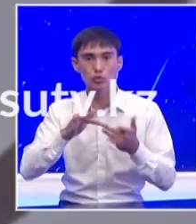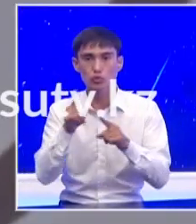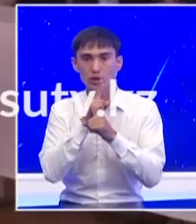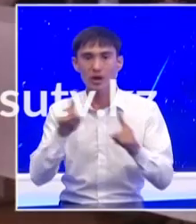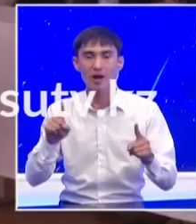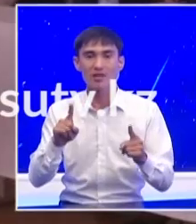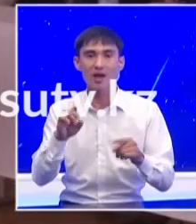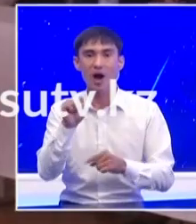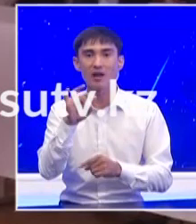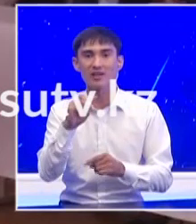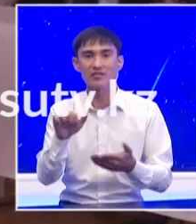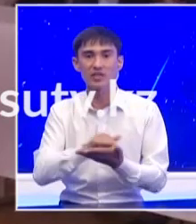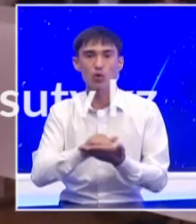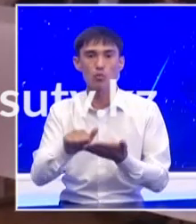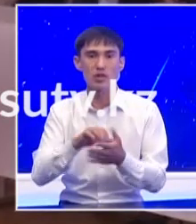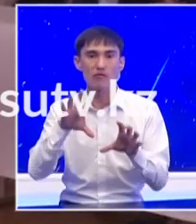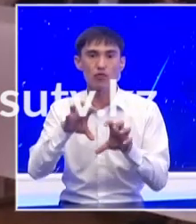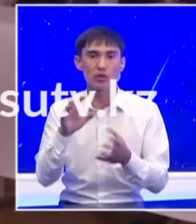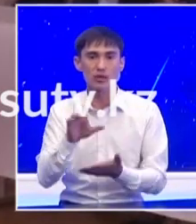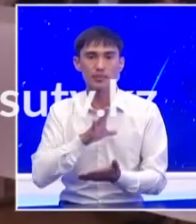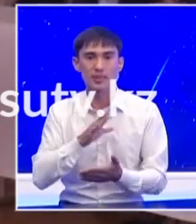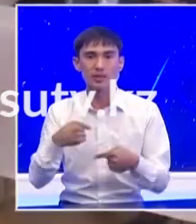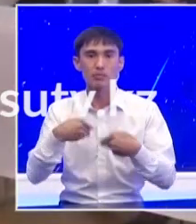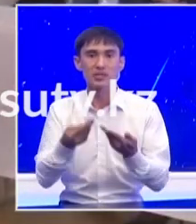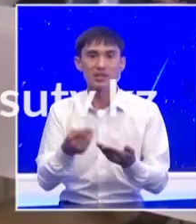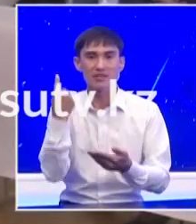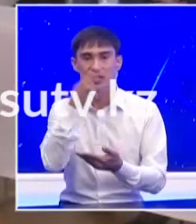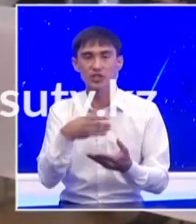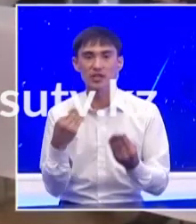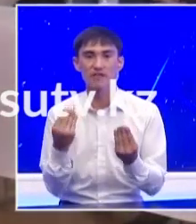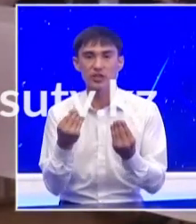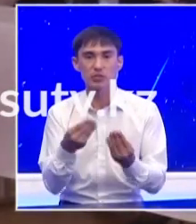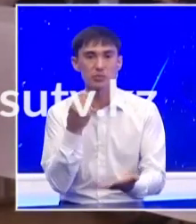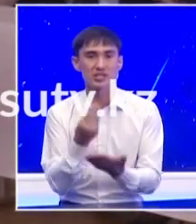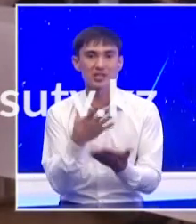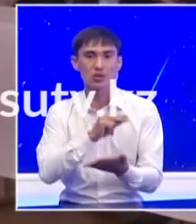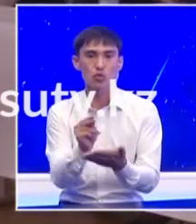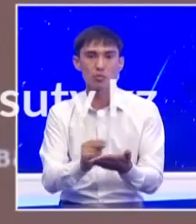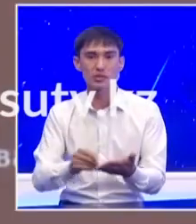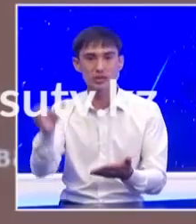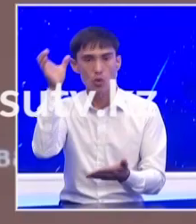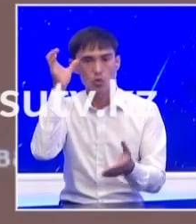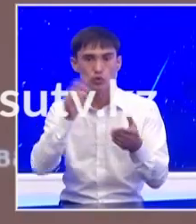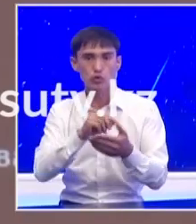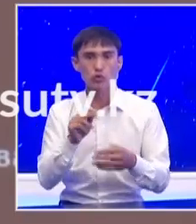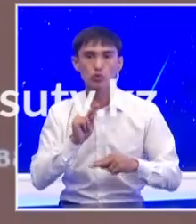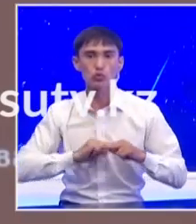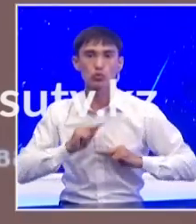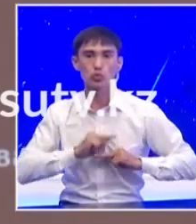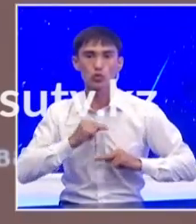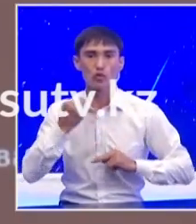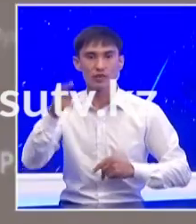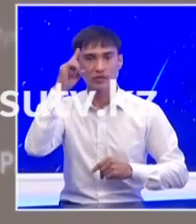архивные фотоматериалы и документы. Им также представили личные вещи и бесценные рукописи научных трудов известного